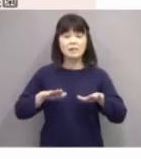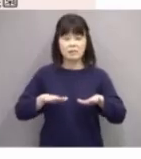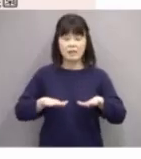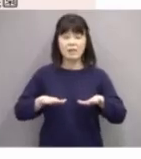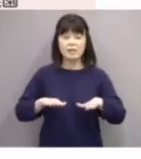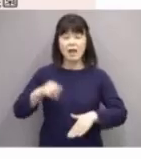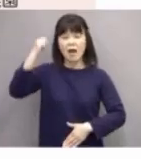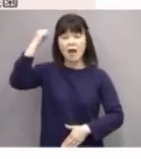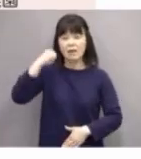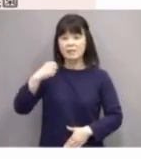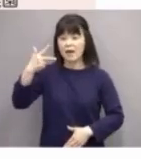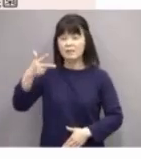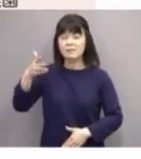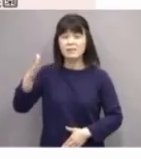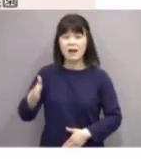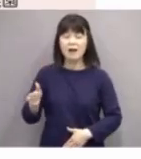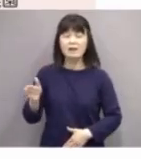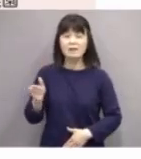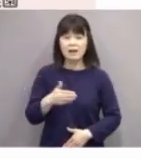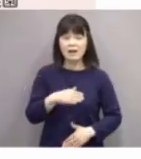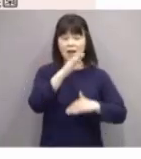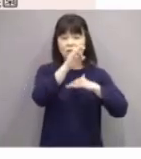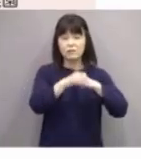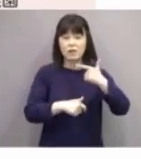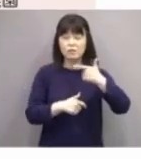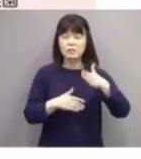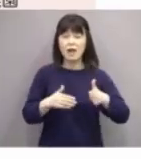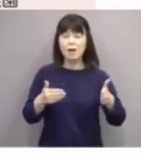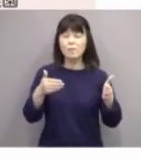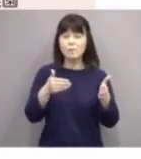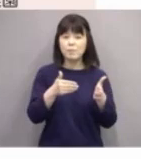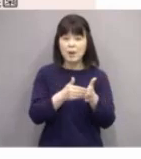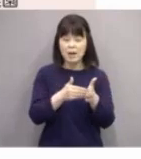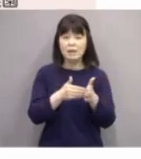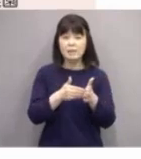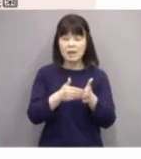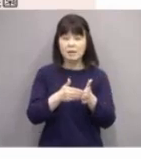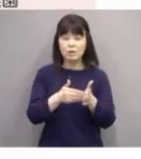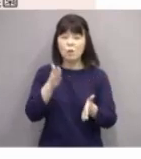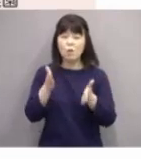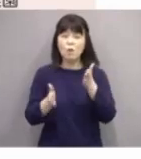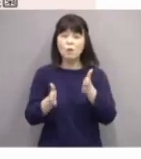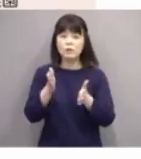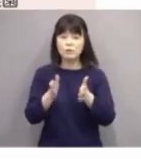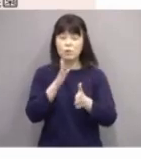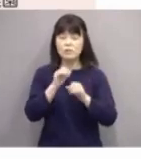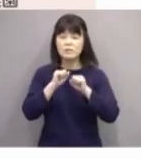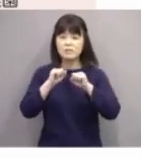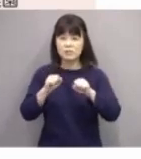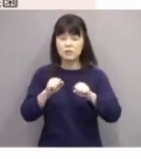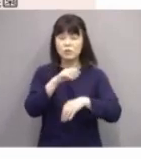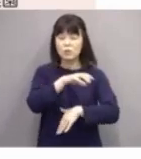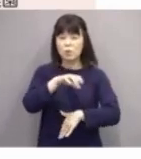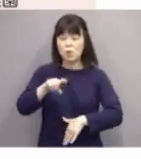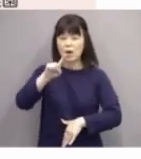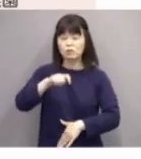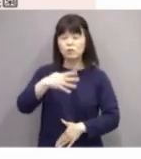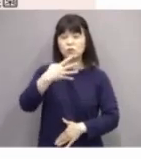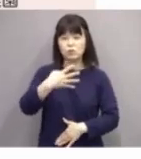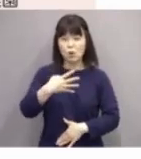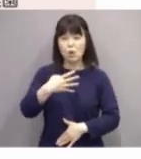現在最長で7時30分から18時30分の預かり保育を実施する園が